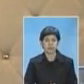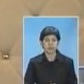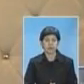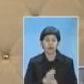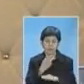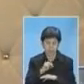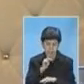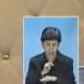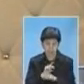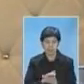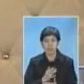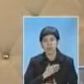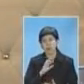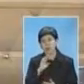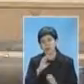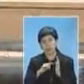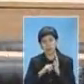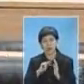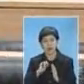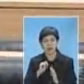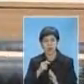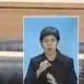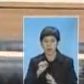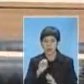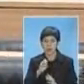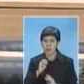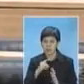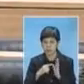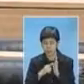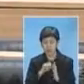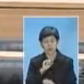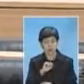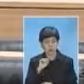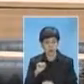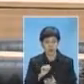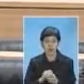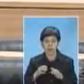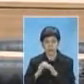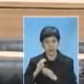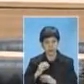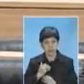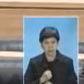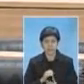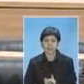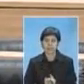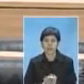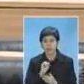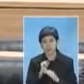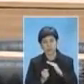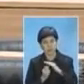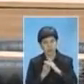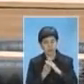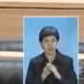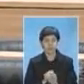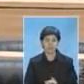กับเรียนท่านประธานค่ะฉันรังสิมาลรัศมีสมาชิกสภาผู้แทนราษฎรพรรคประชาธิปัตย์จังหวัดสมุทรสงคราม